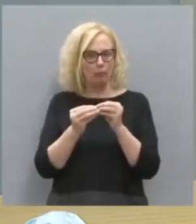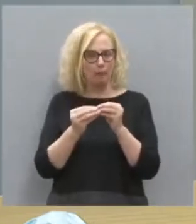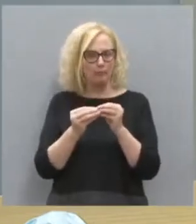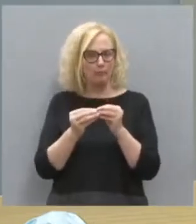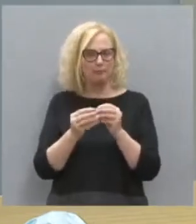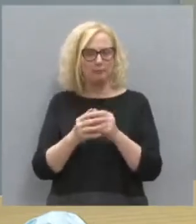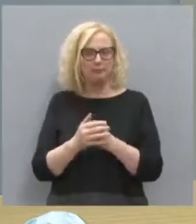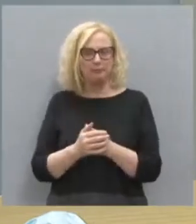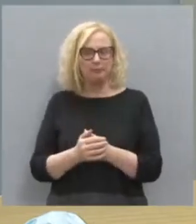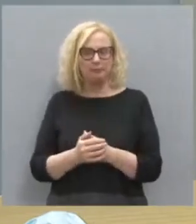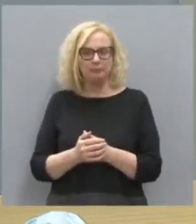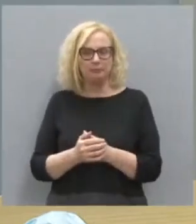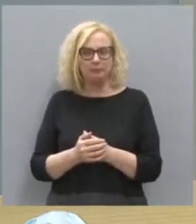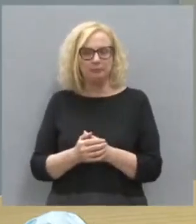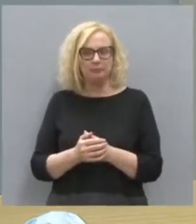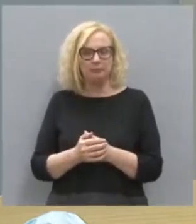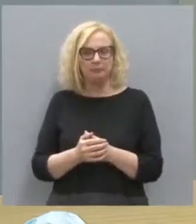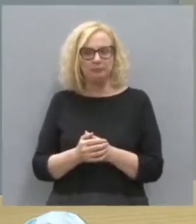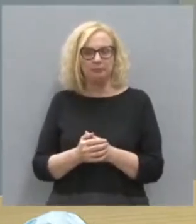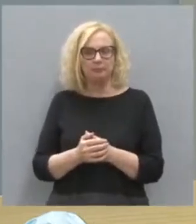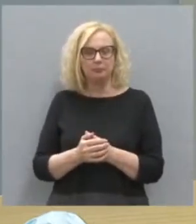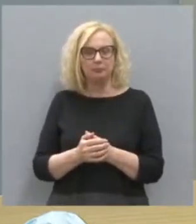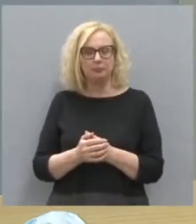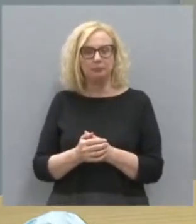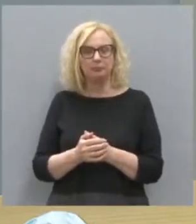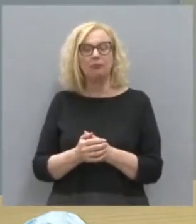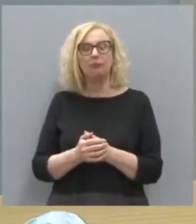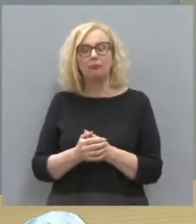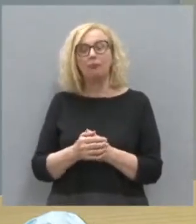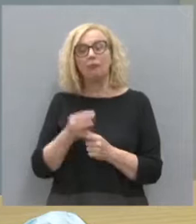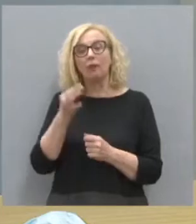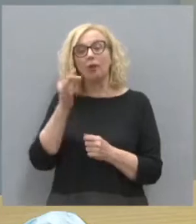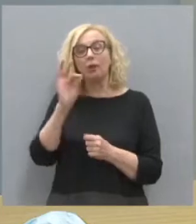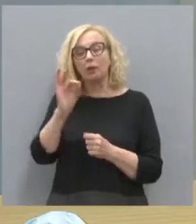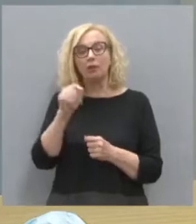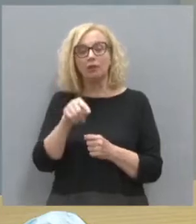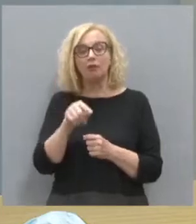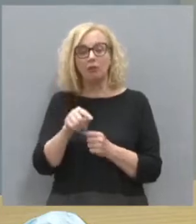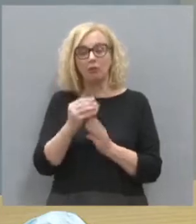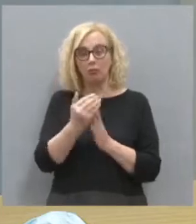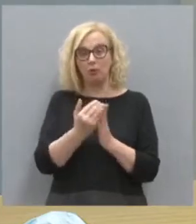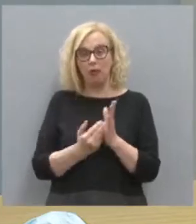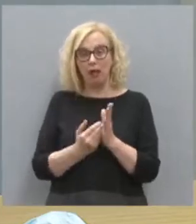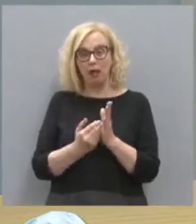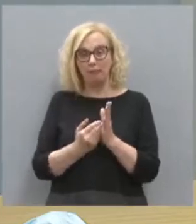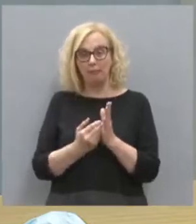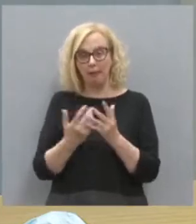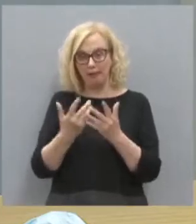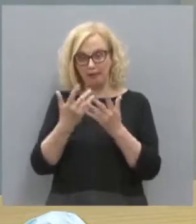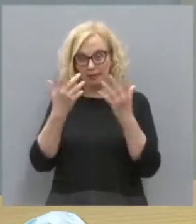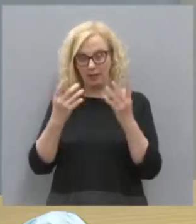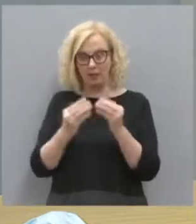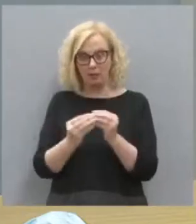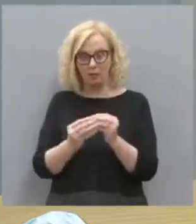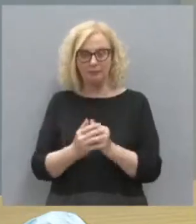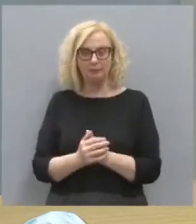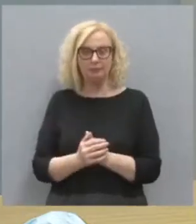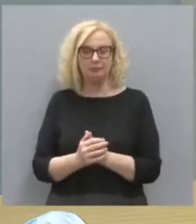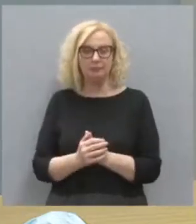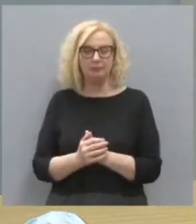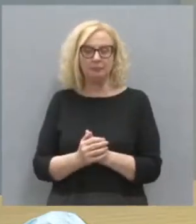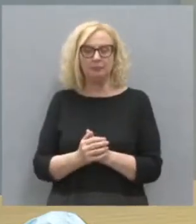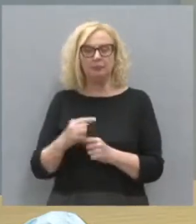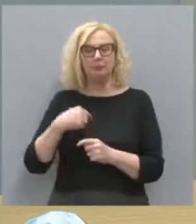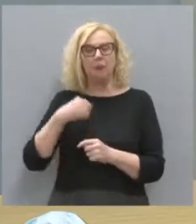date prossimamente e proprio per definire il programma credo che sia